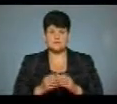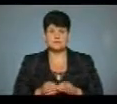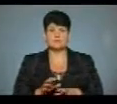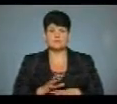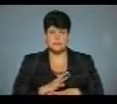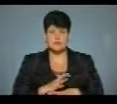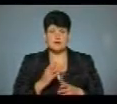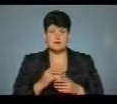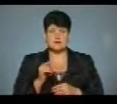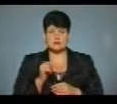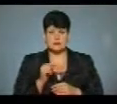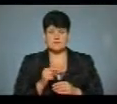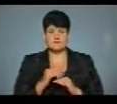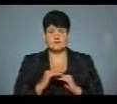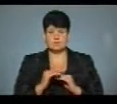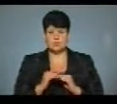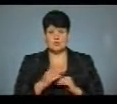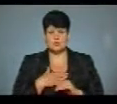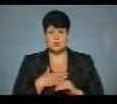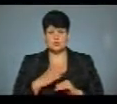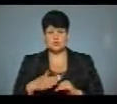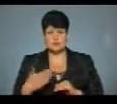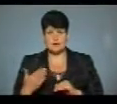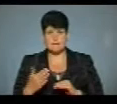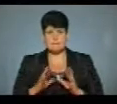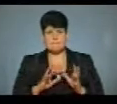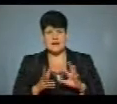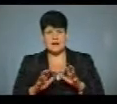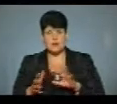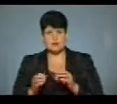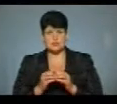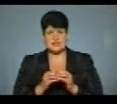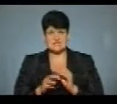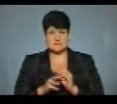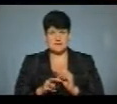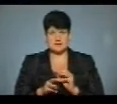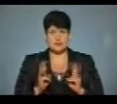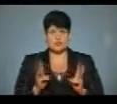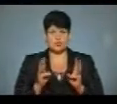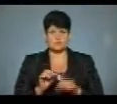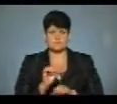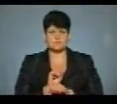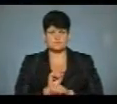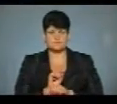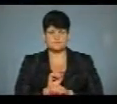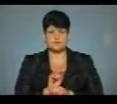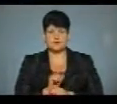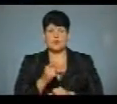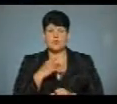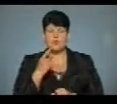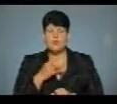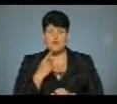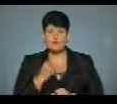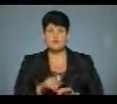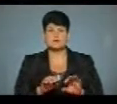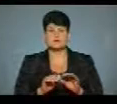там від поля з нашої сторони там переорано 10 метрів і вогонь спинився. За словами речниці